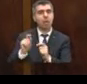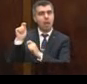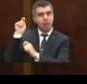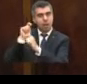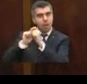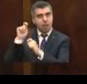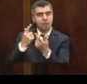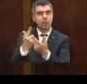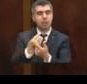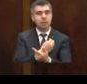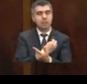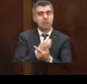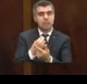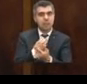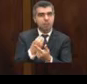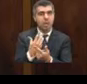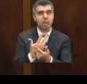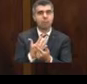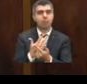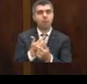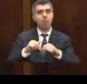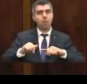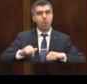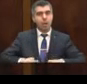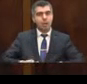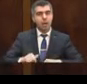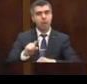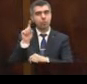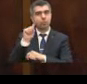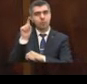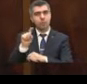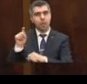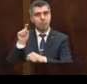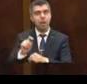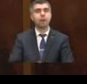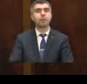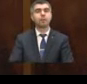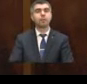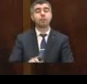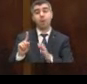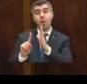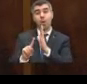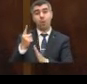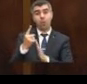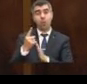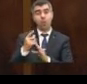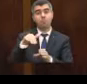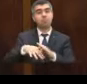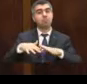والعسكرية والمؤسسات العمومية والجماعات الترابية. أولاً المؤسسة